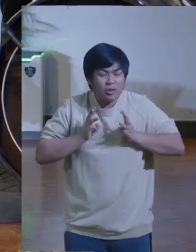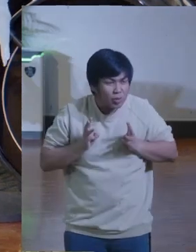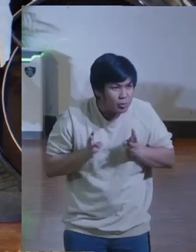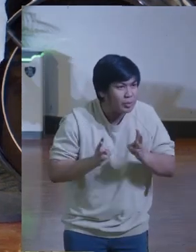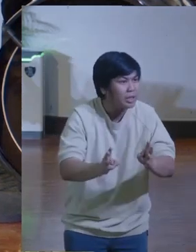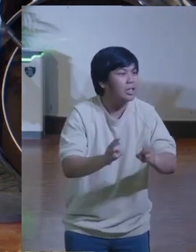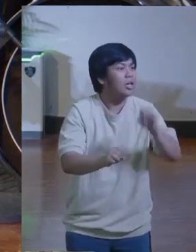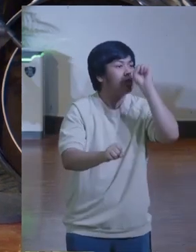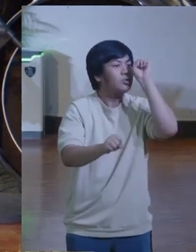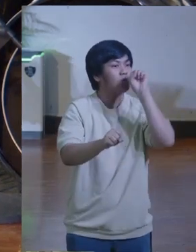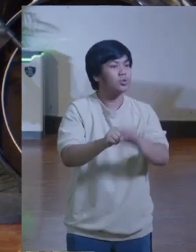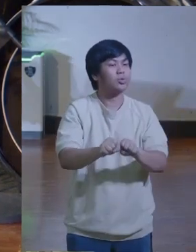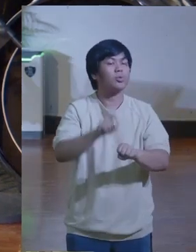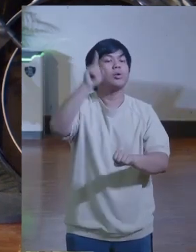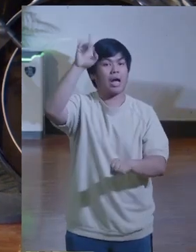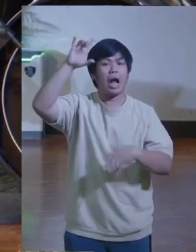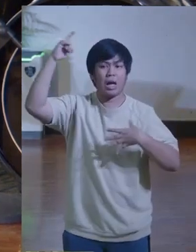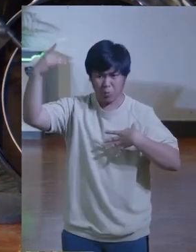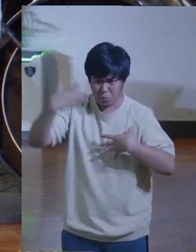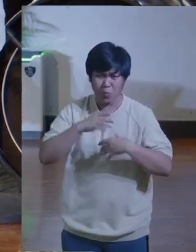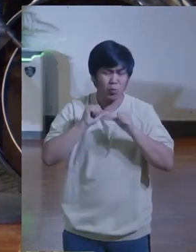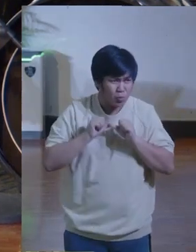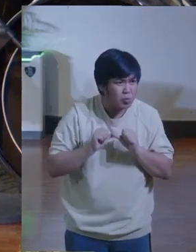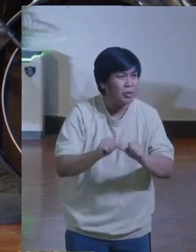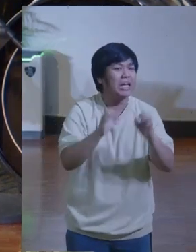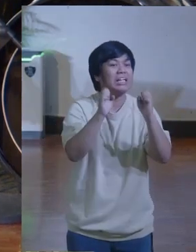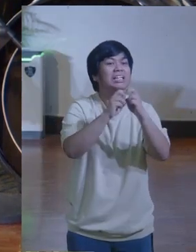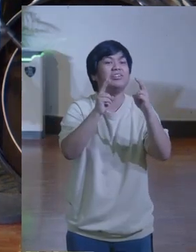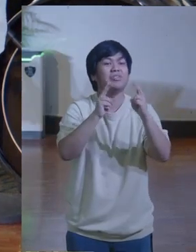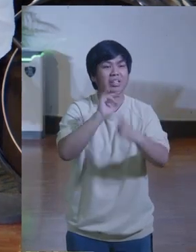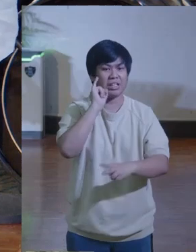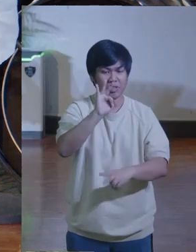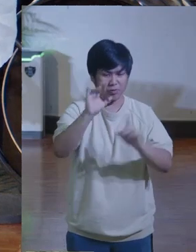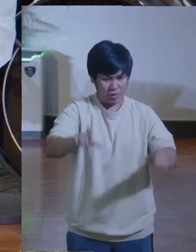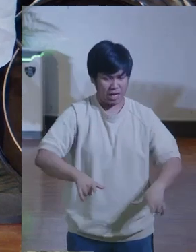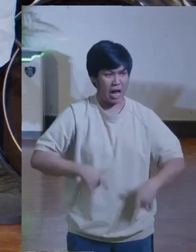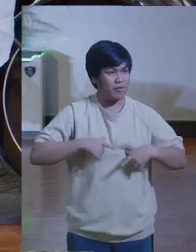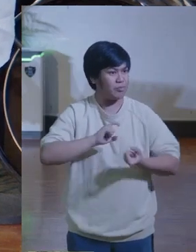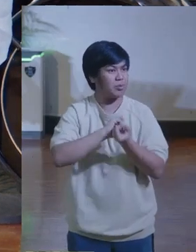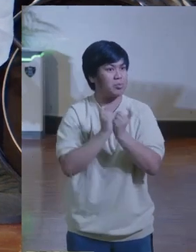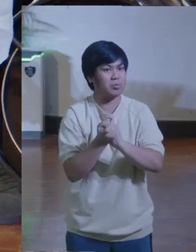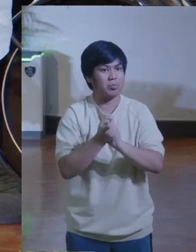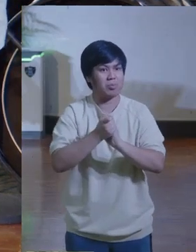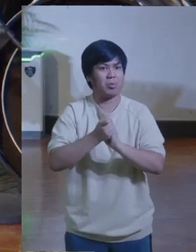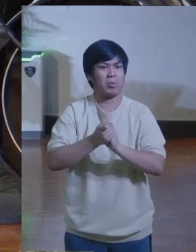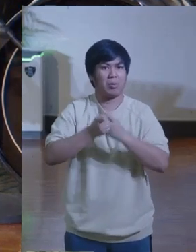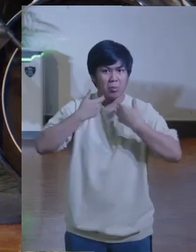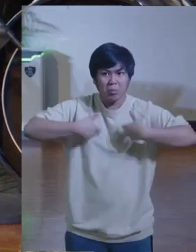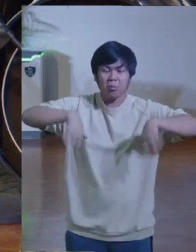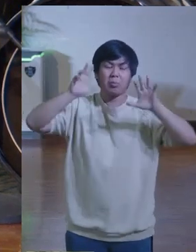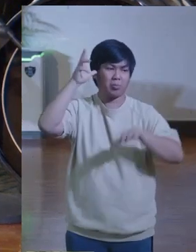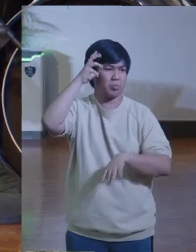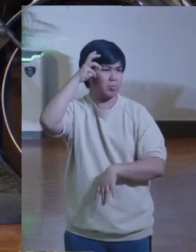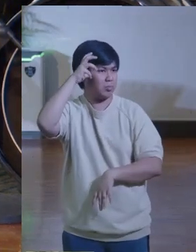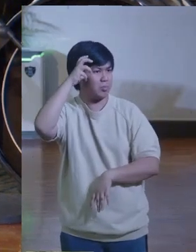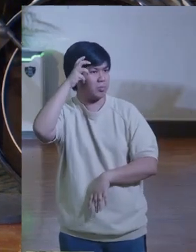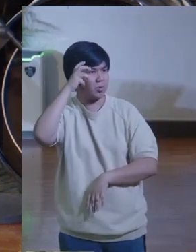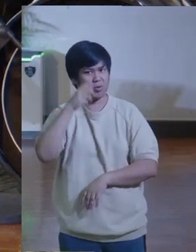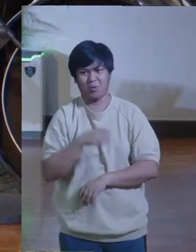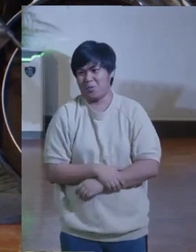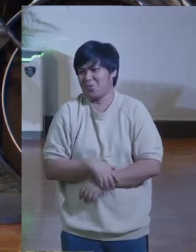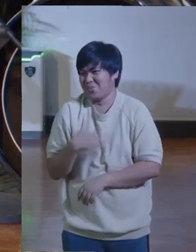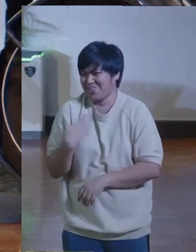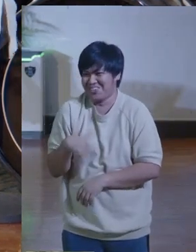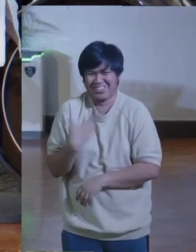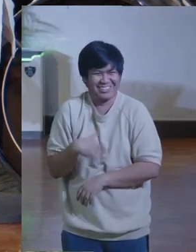upang tanggapin nila ang grasya ng Diyos, ang grasya ng kaligtasan. Ngunit, kung sila